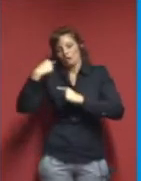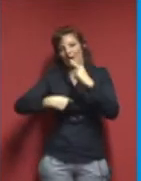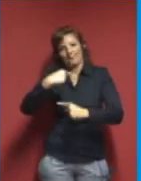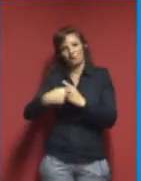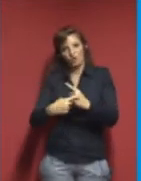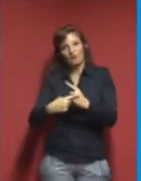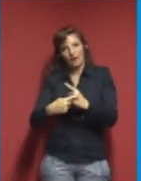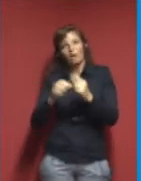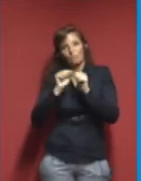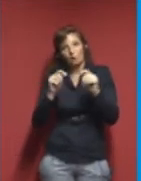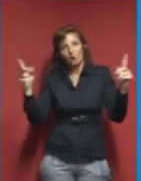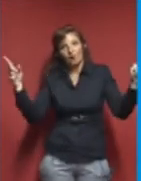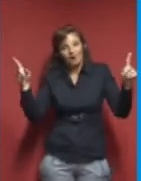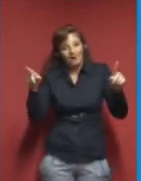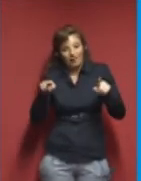possano